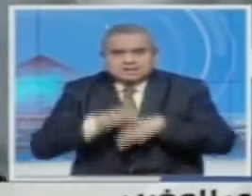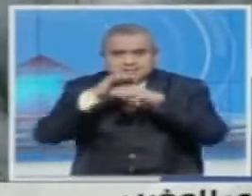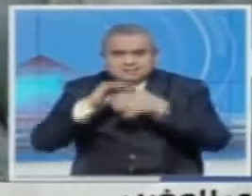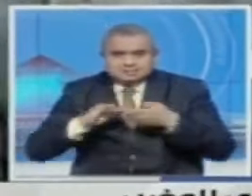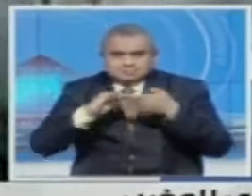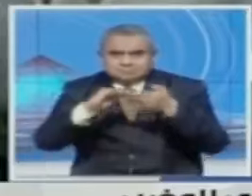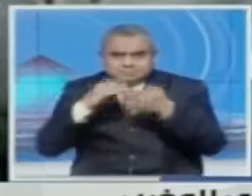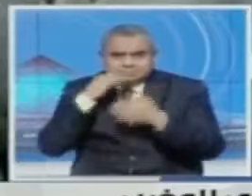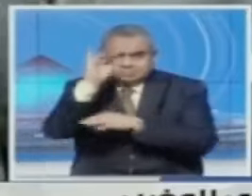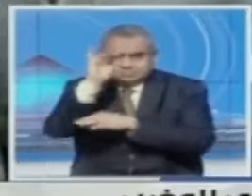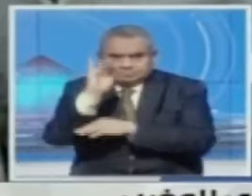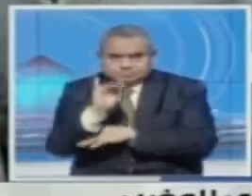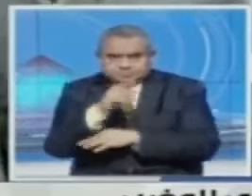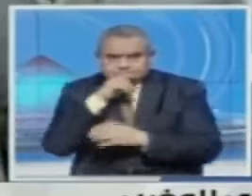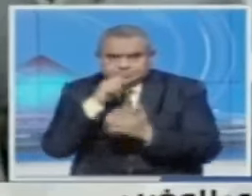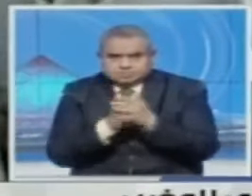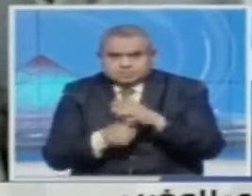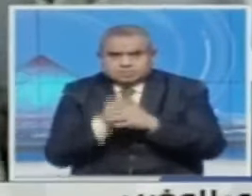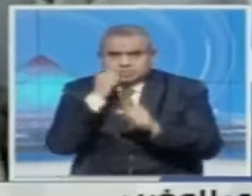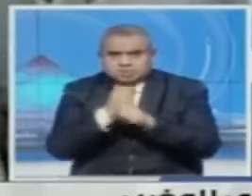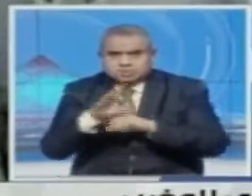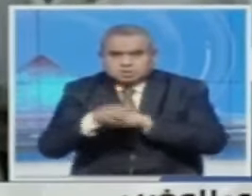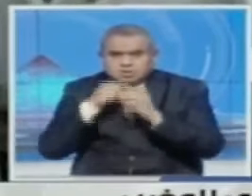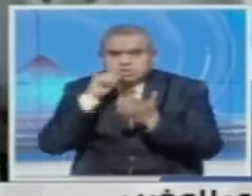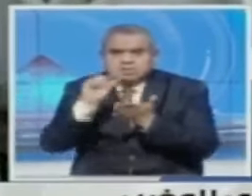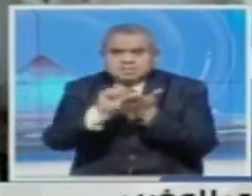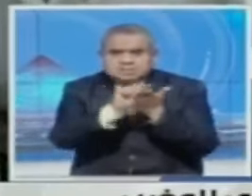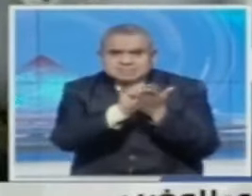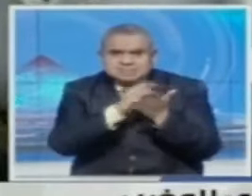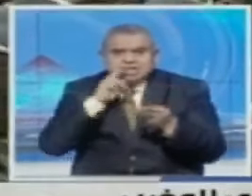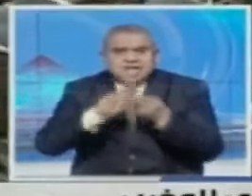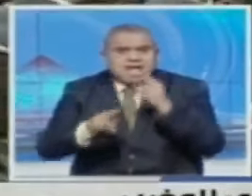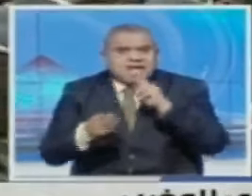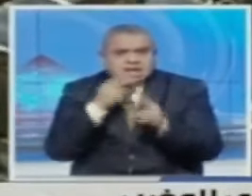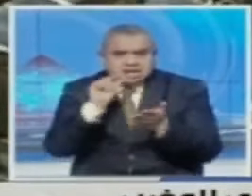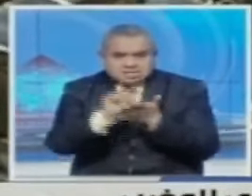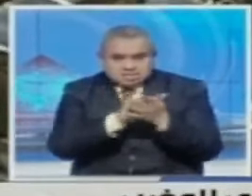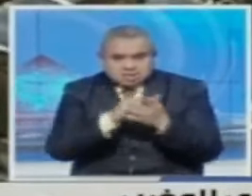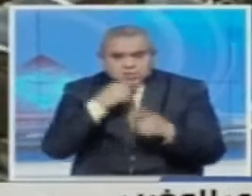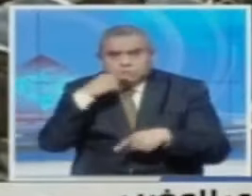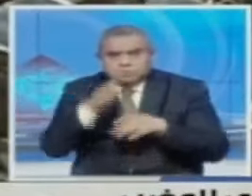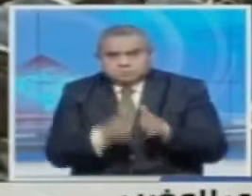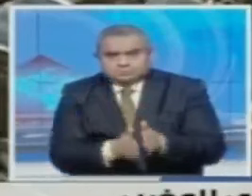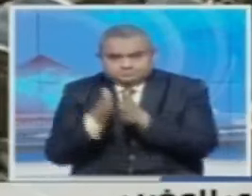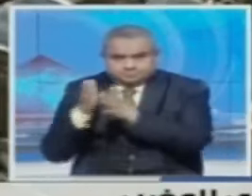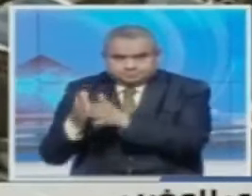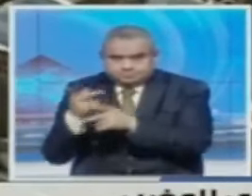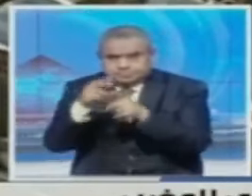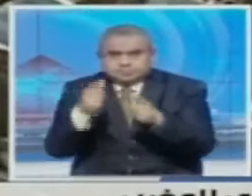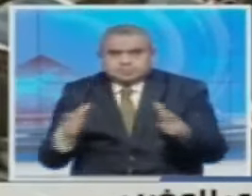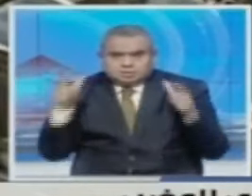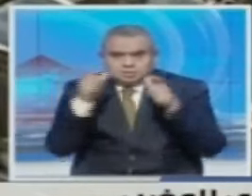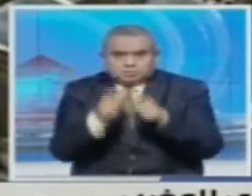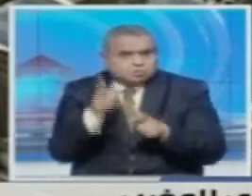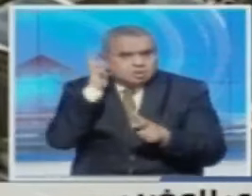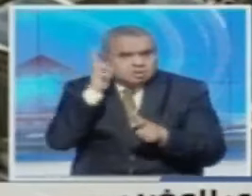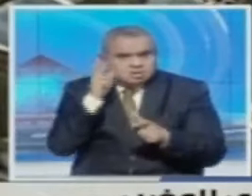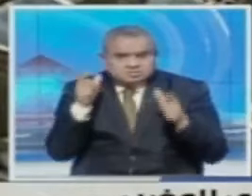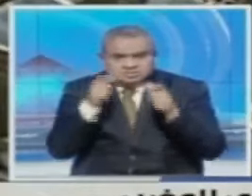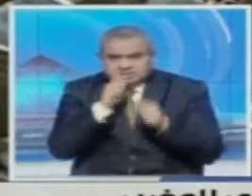تقدمها ليس فقط لهذه الدول إنما أي دول تحتاجها. وفي ذلك الإطار عقد مؤتمر صحفي بين